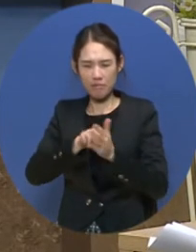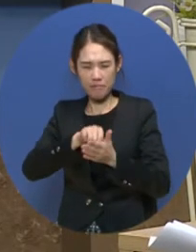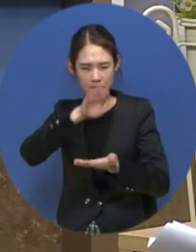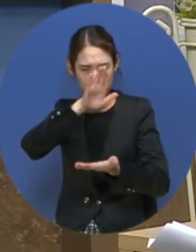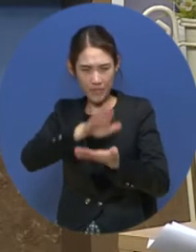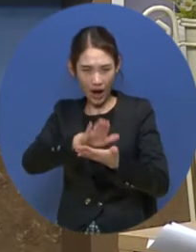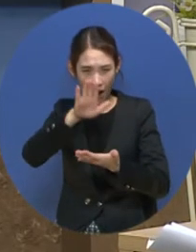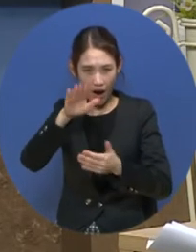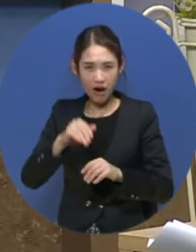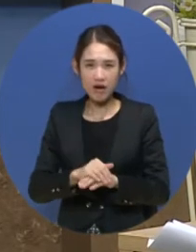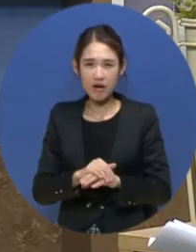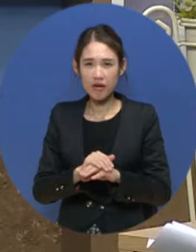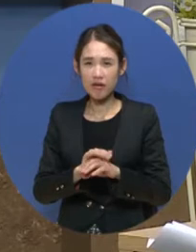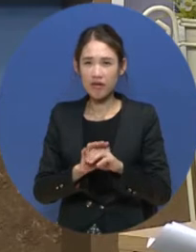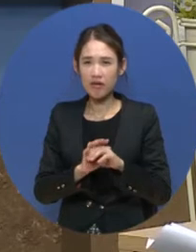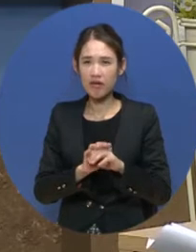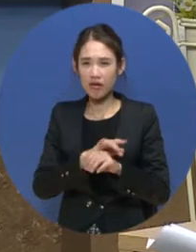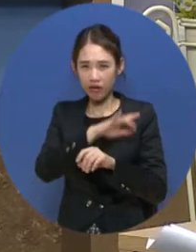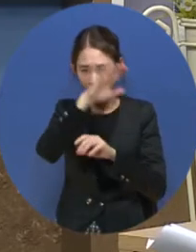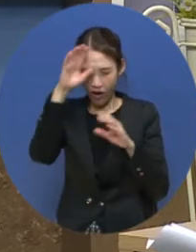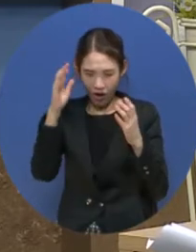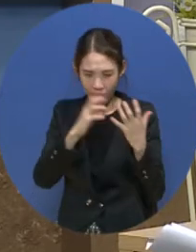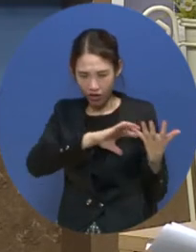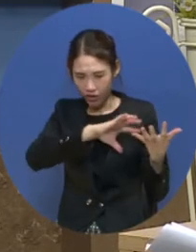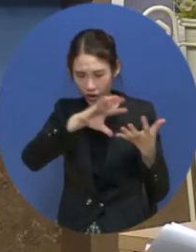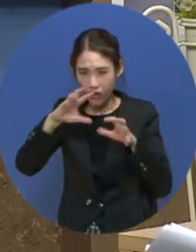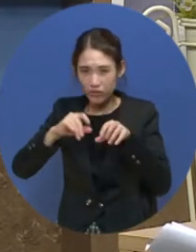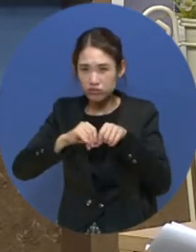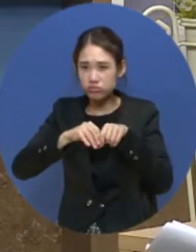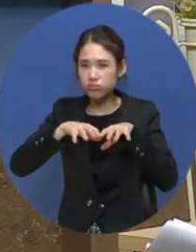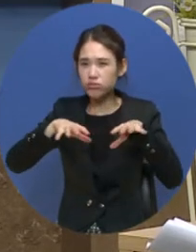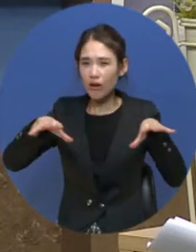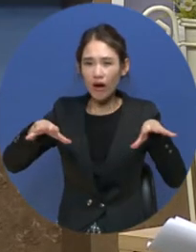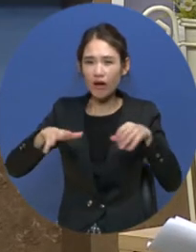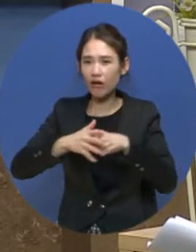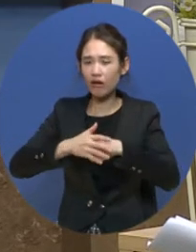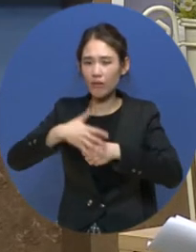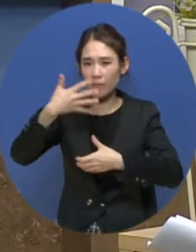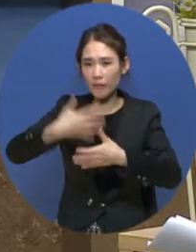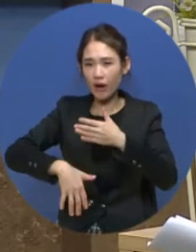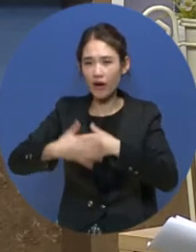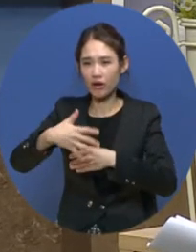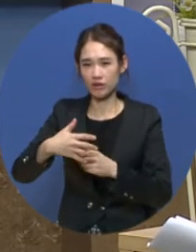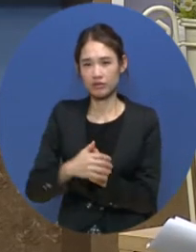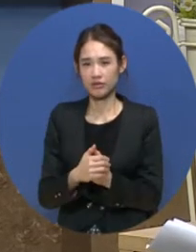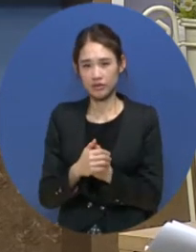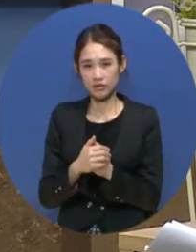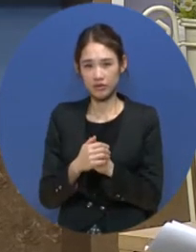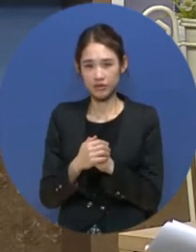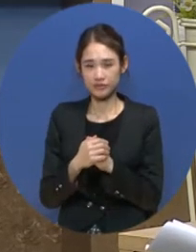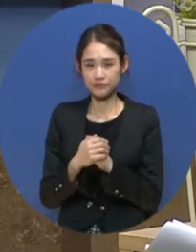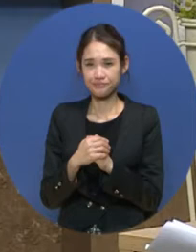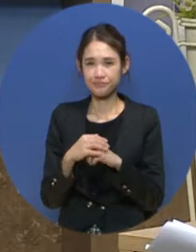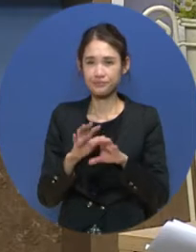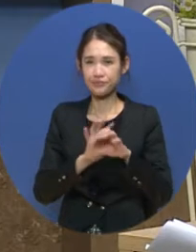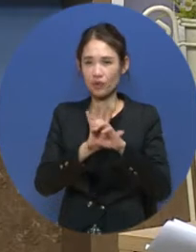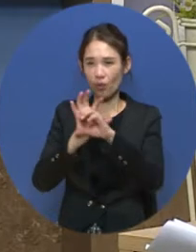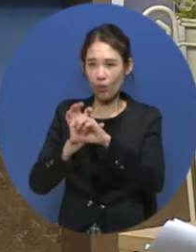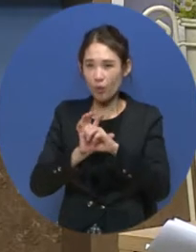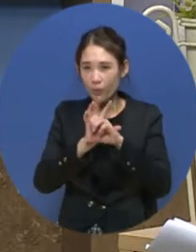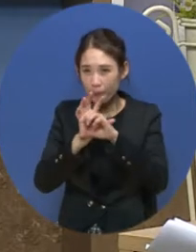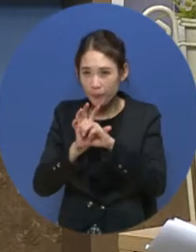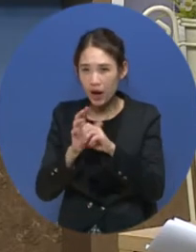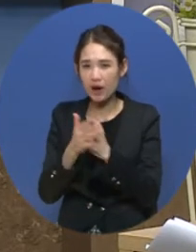아니라 전 세계로 확산되면서 계속해서 이 불씨가 꺼지지 않고 있는데요. 이 코로나19로 인해서 어린이집